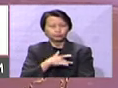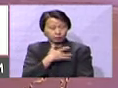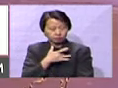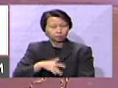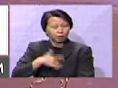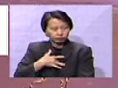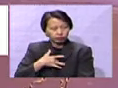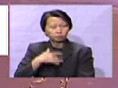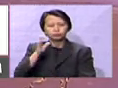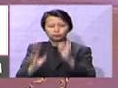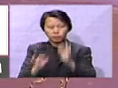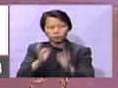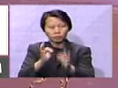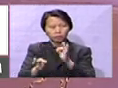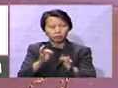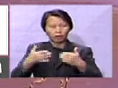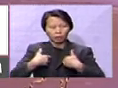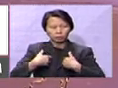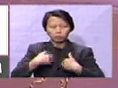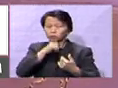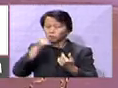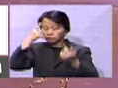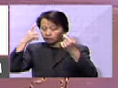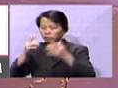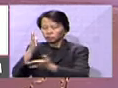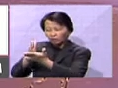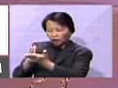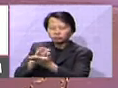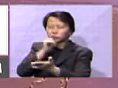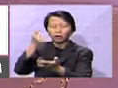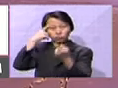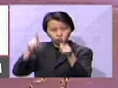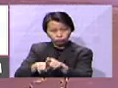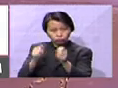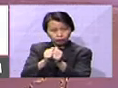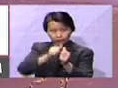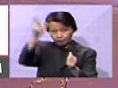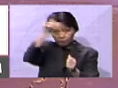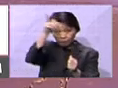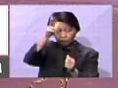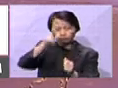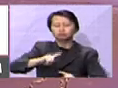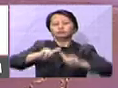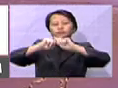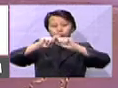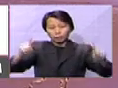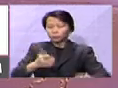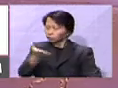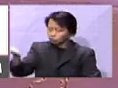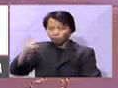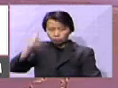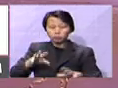ada yang tidak bersetuju dengan kita. Namun hakikat yang harus kita akui